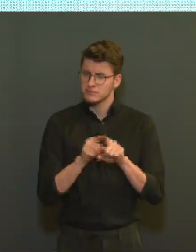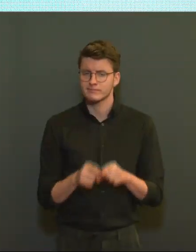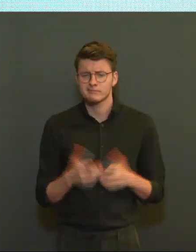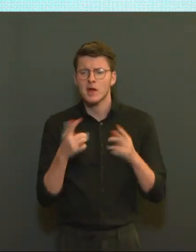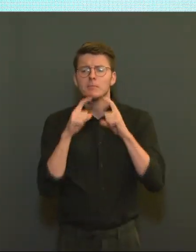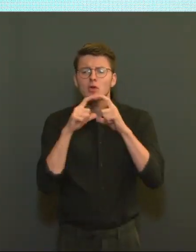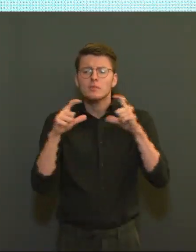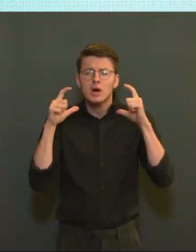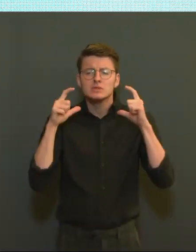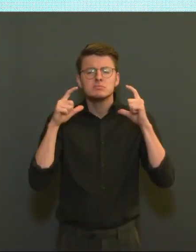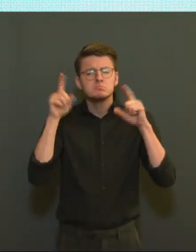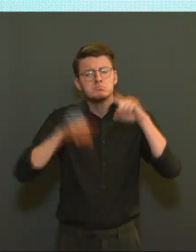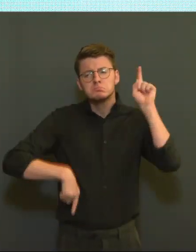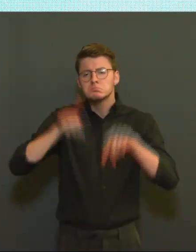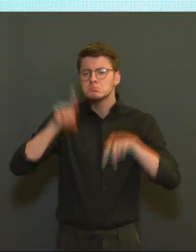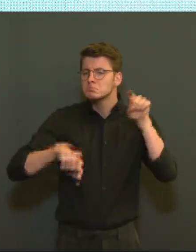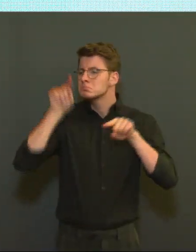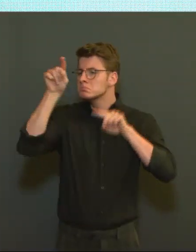verschillen weliswaar sterk tussen de landen.